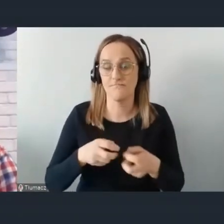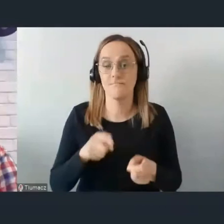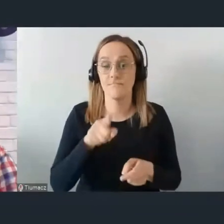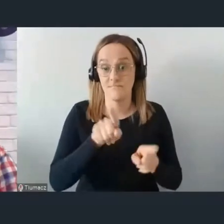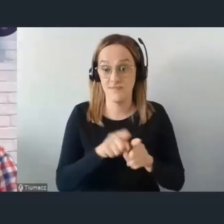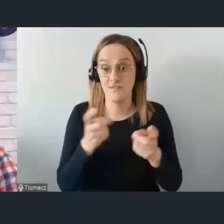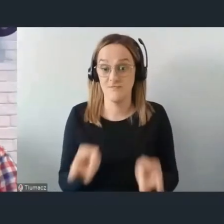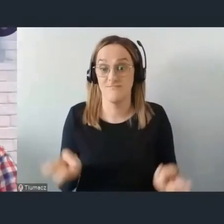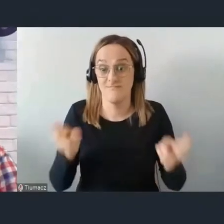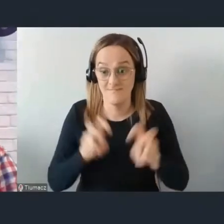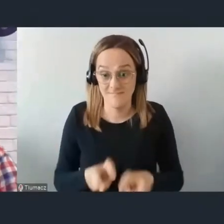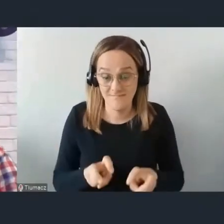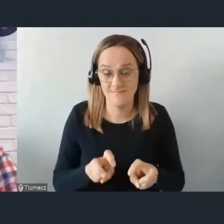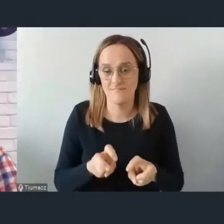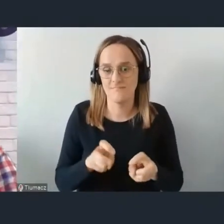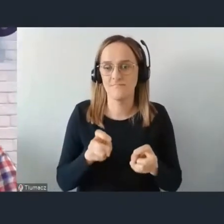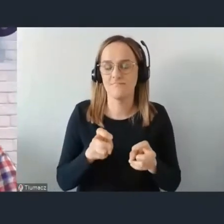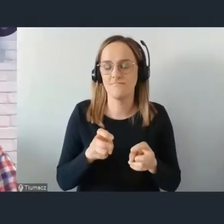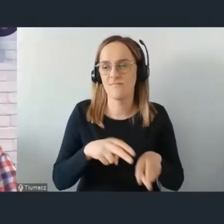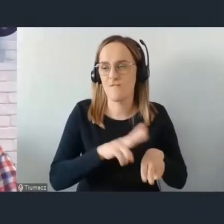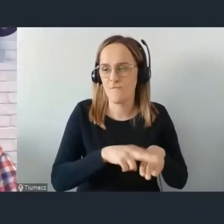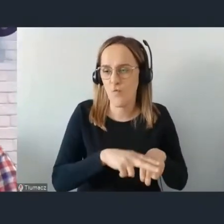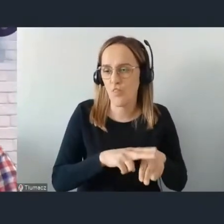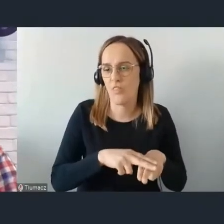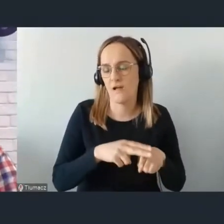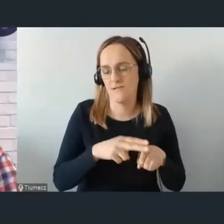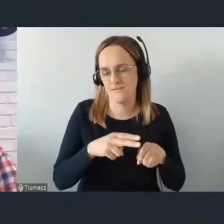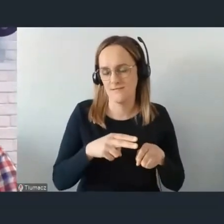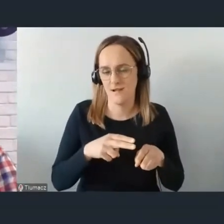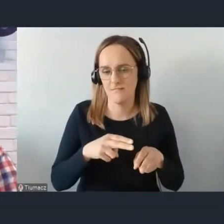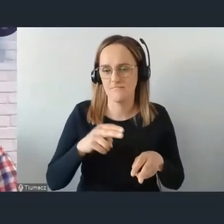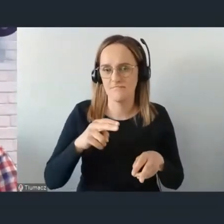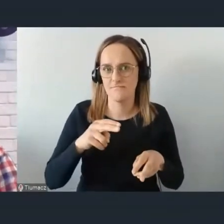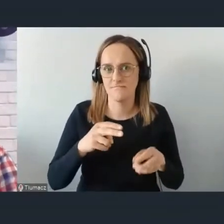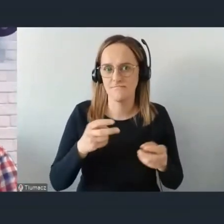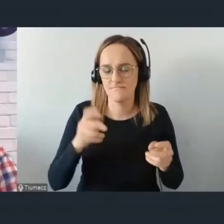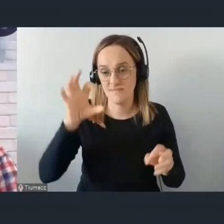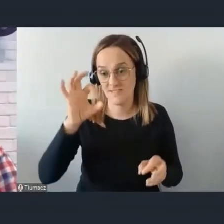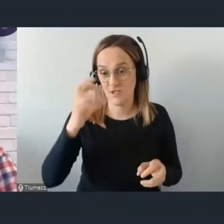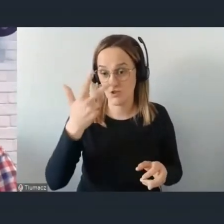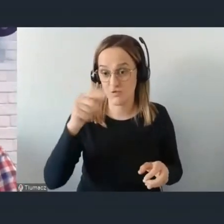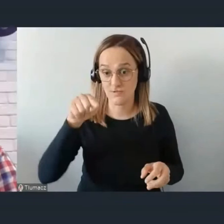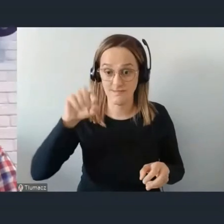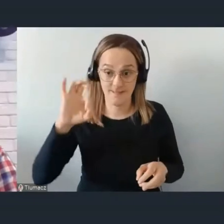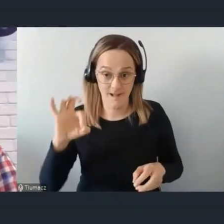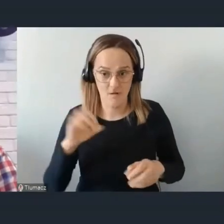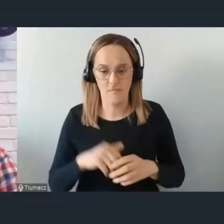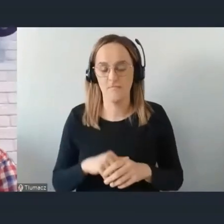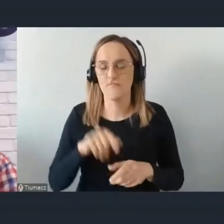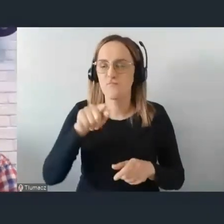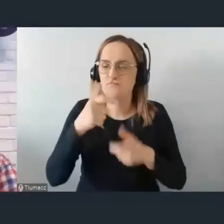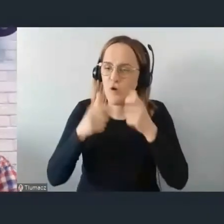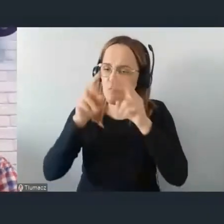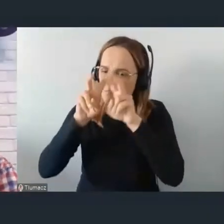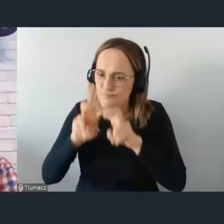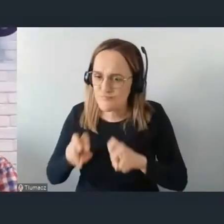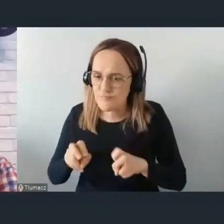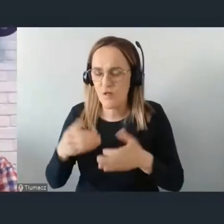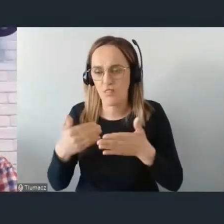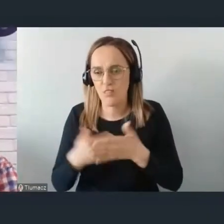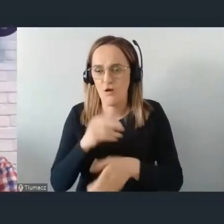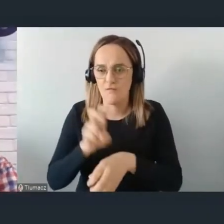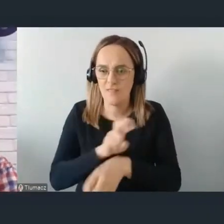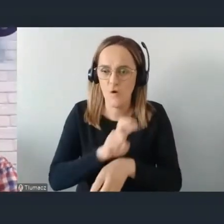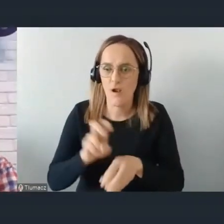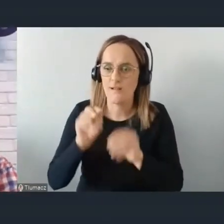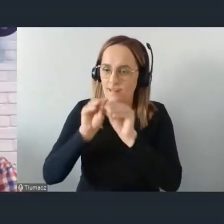Ośrodka Badawczo-Rozwojowego Edukacja 3.0, w którym to prowadzi badania nowych technologii w